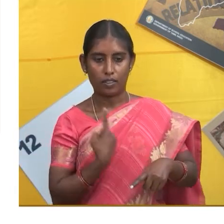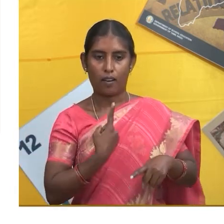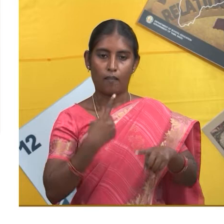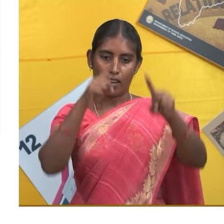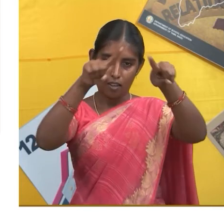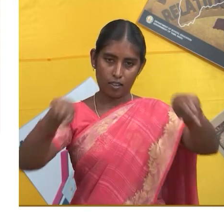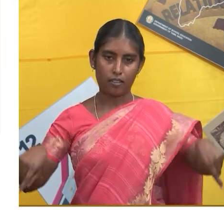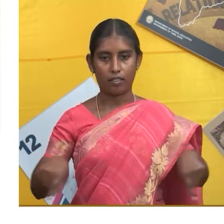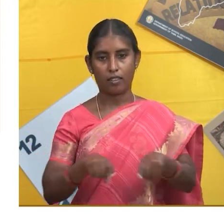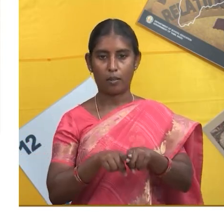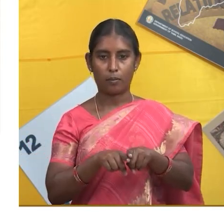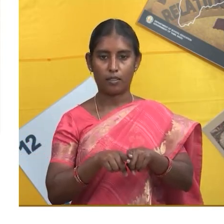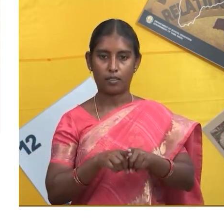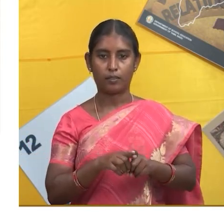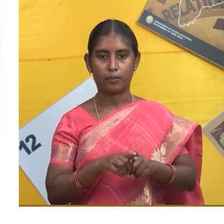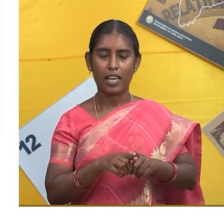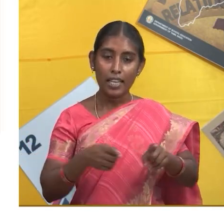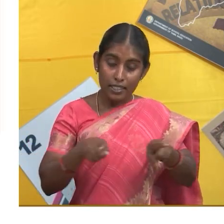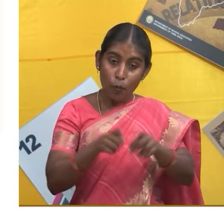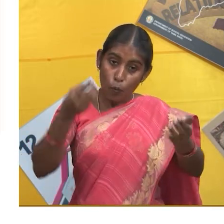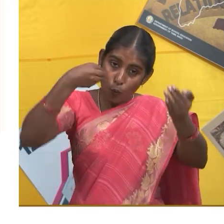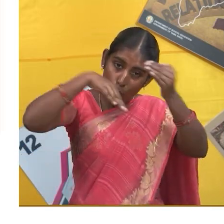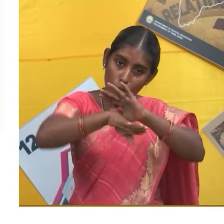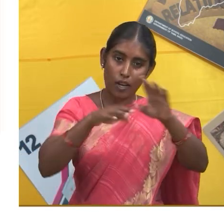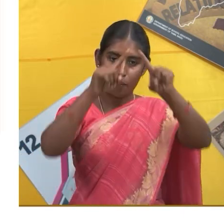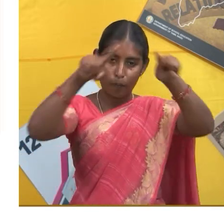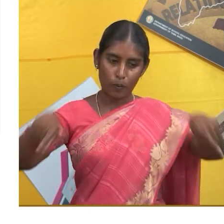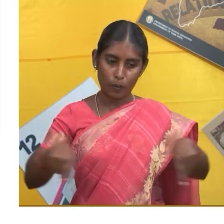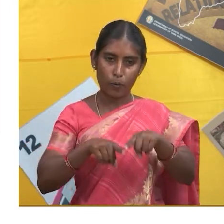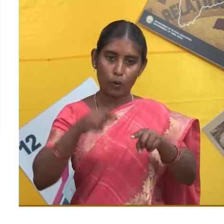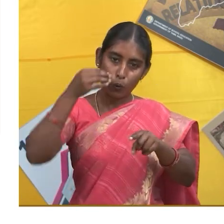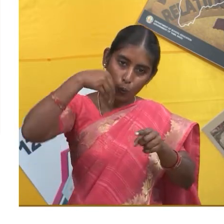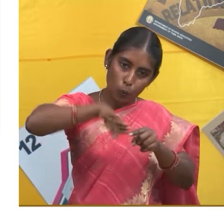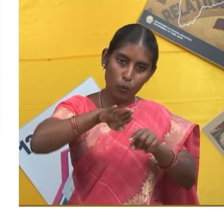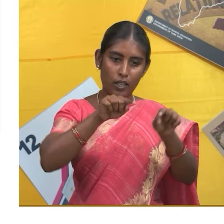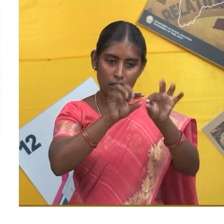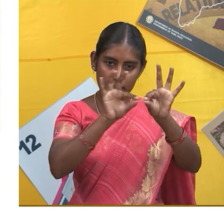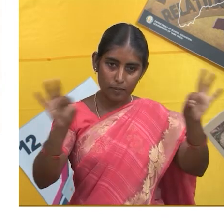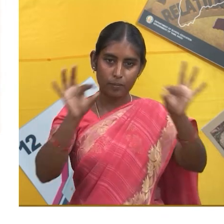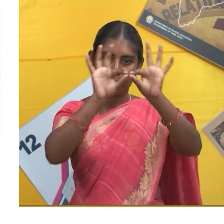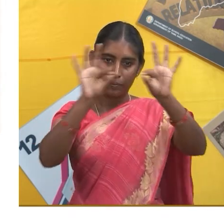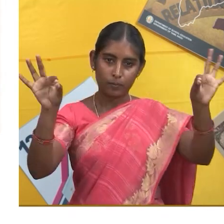திருக்கு இனையாக மற்ற கோடுகள் அந்தத வரைந்து இந்த மாதிர்யாக